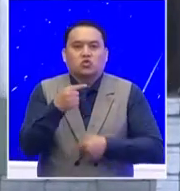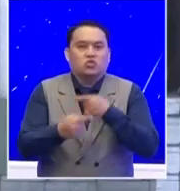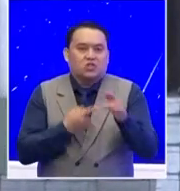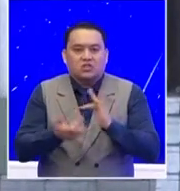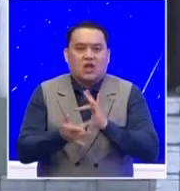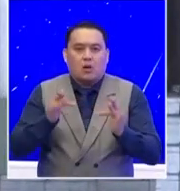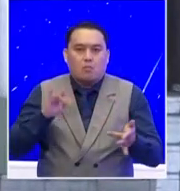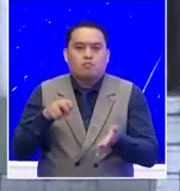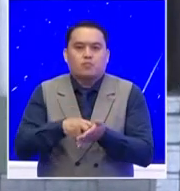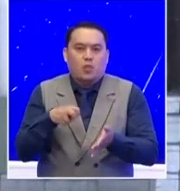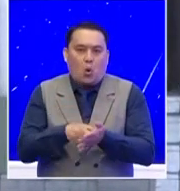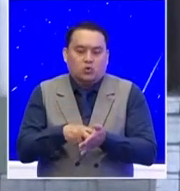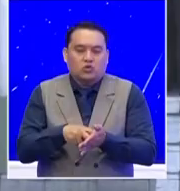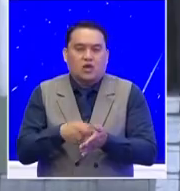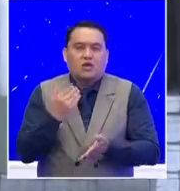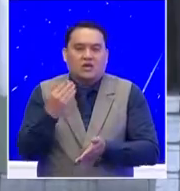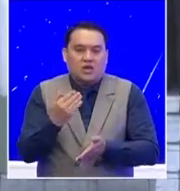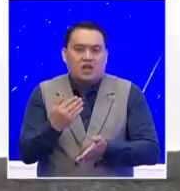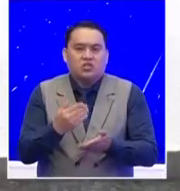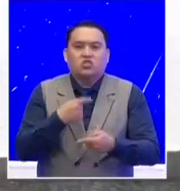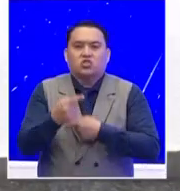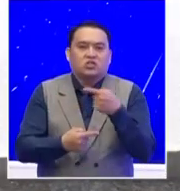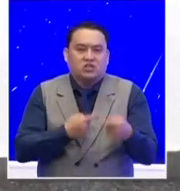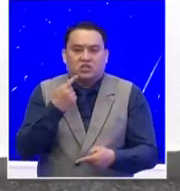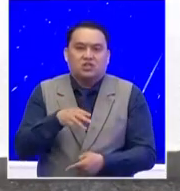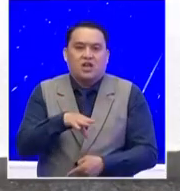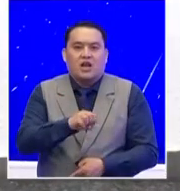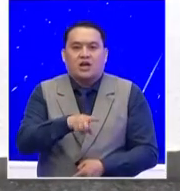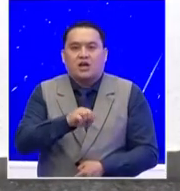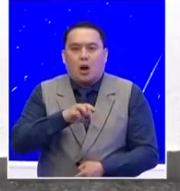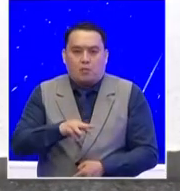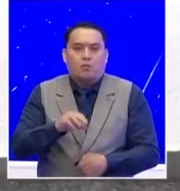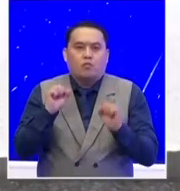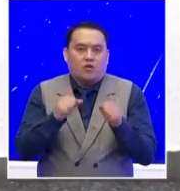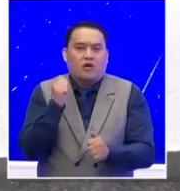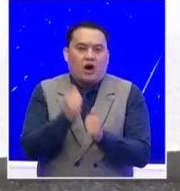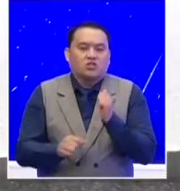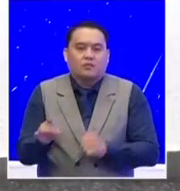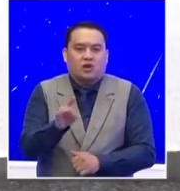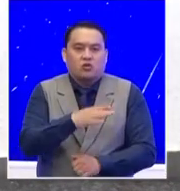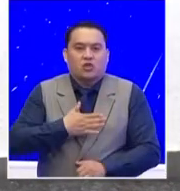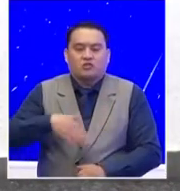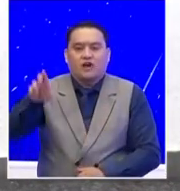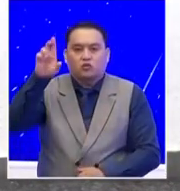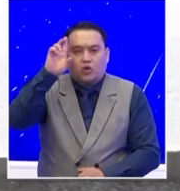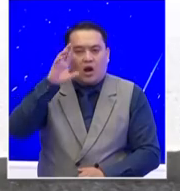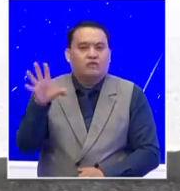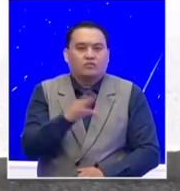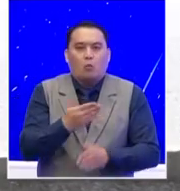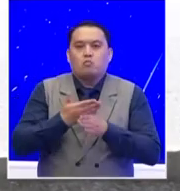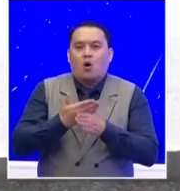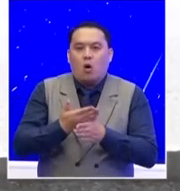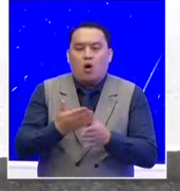сайт почты post.kz, а также через телеграм-боты, которые имеются в каждом регионе нашей страны. Все это